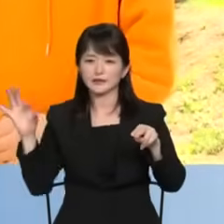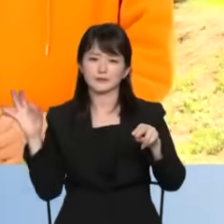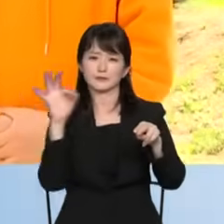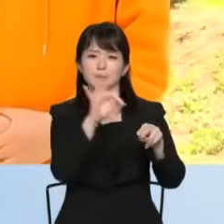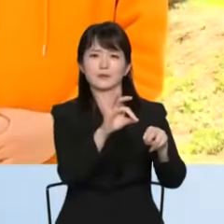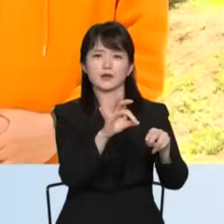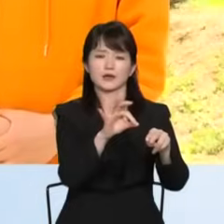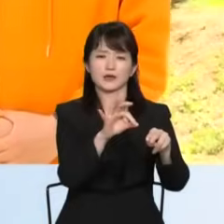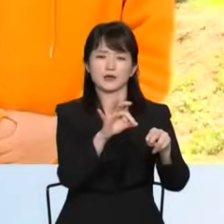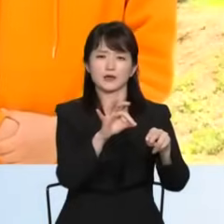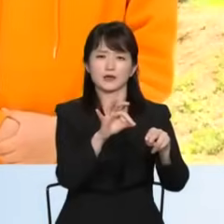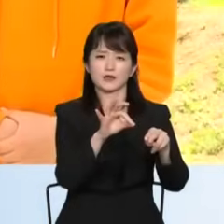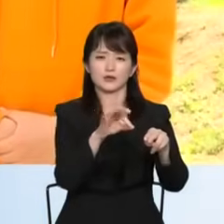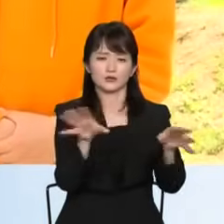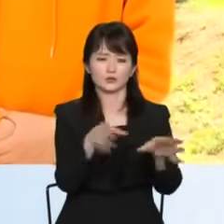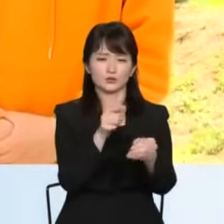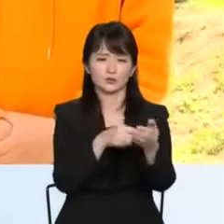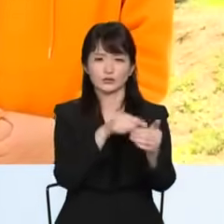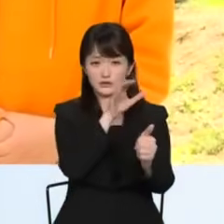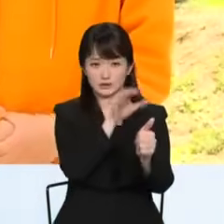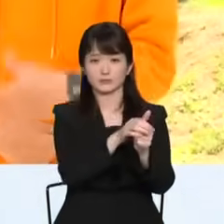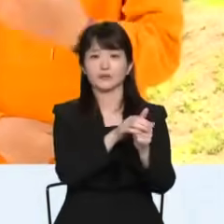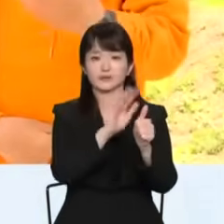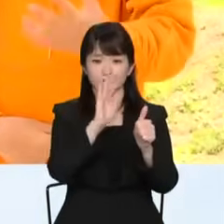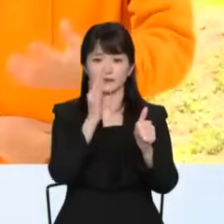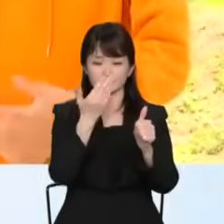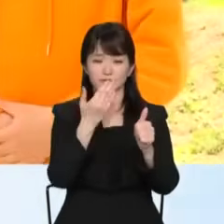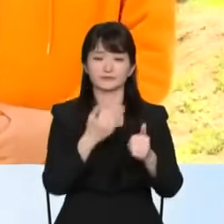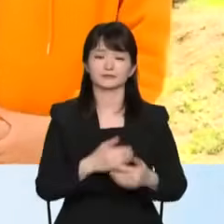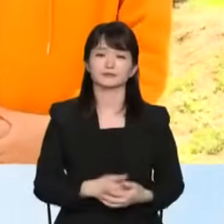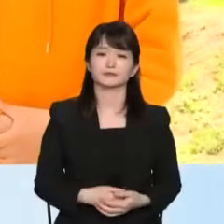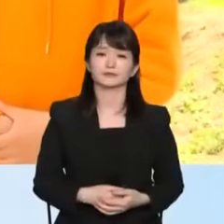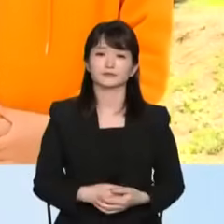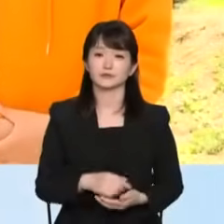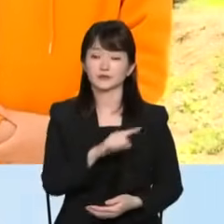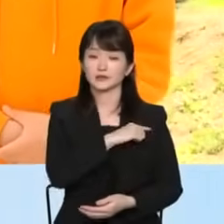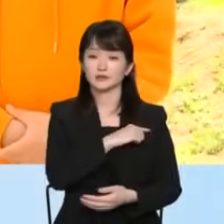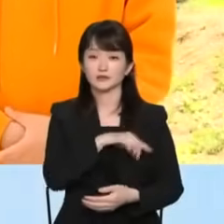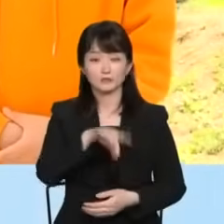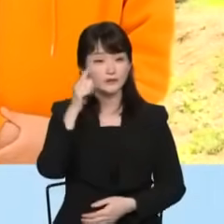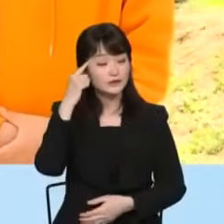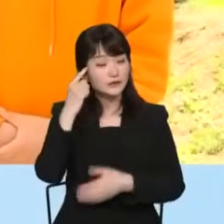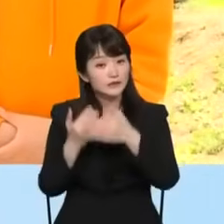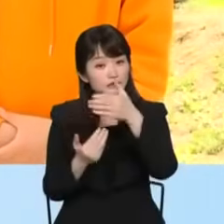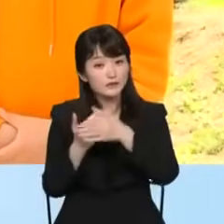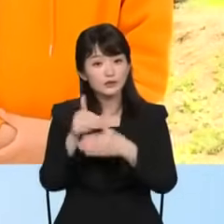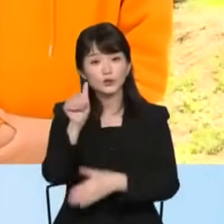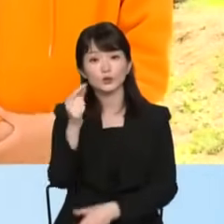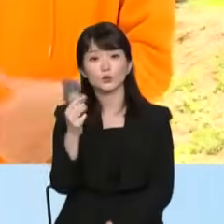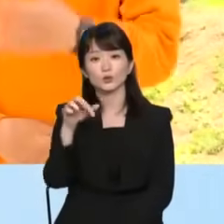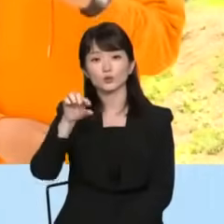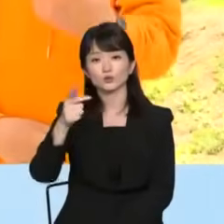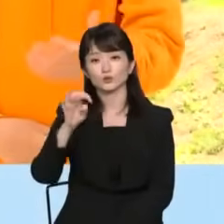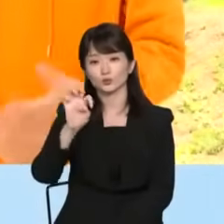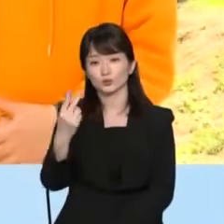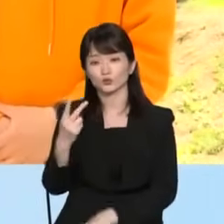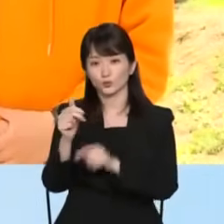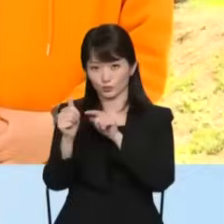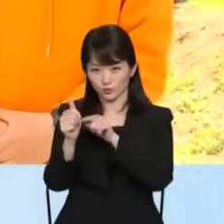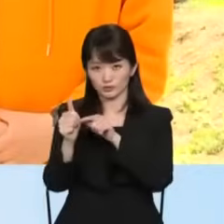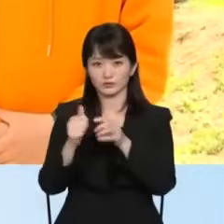기대를 갖고 바라볼 수 있는 총리를 임명해야 된다 이렇게 말씀드려서 가장 먼저 떠오른 인사가 홍준표 대구시장이기 때문에 그런 부분을